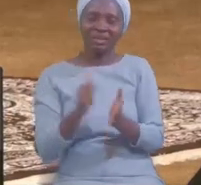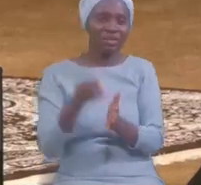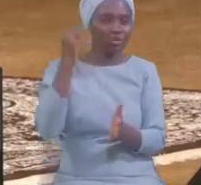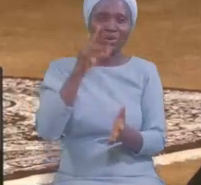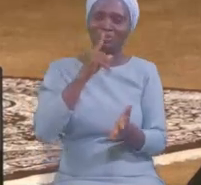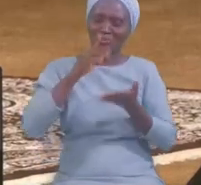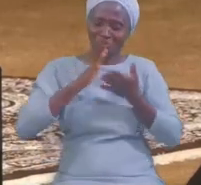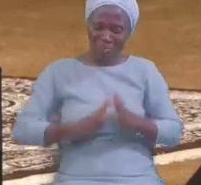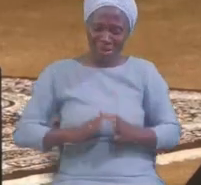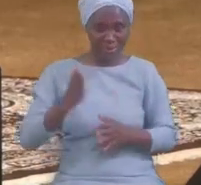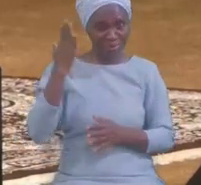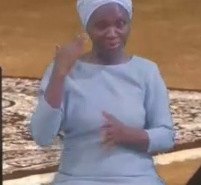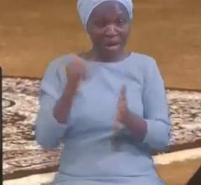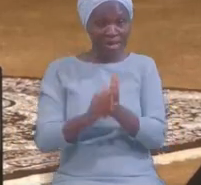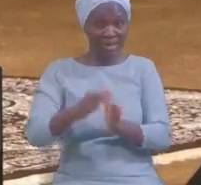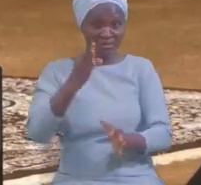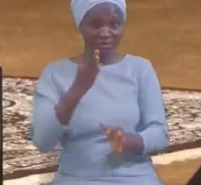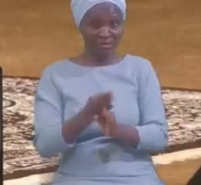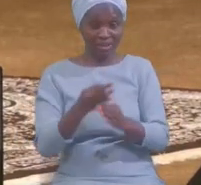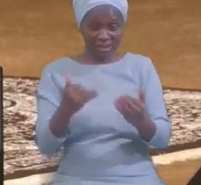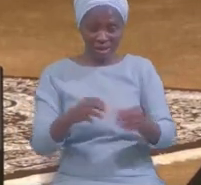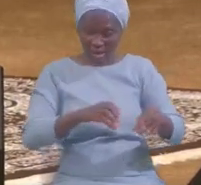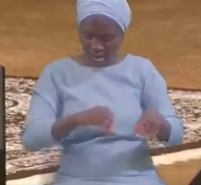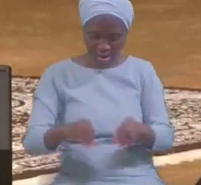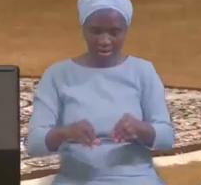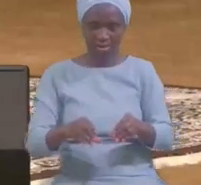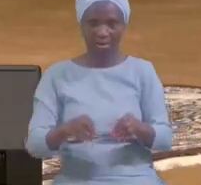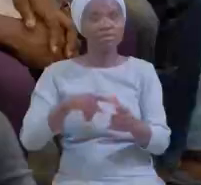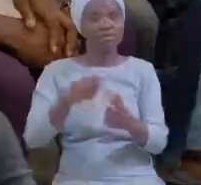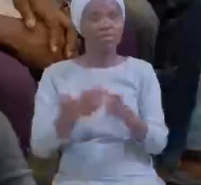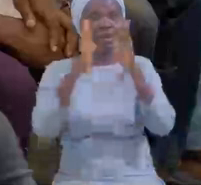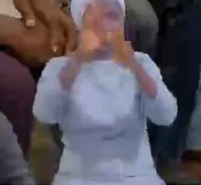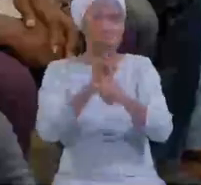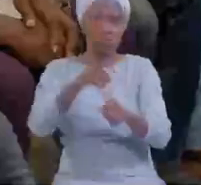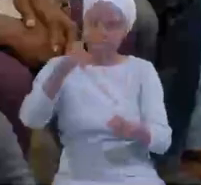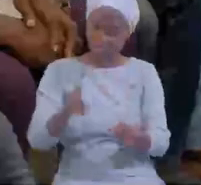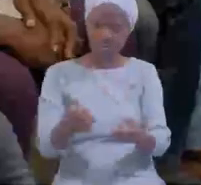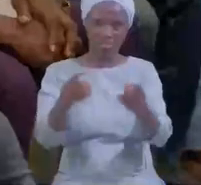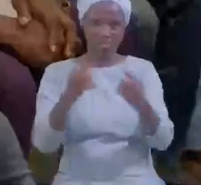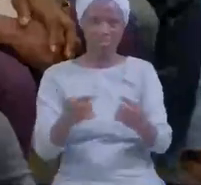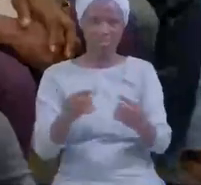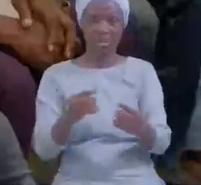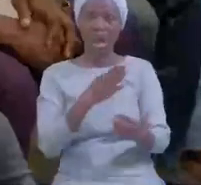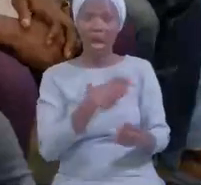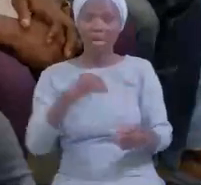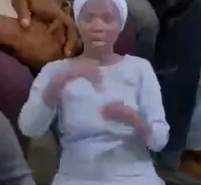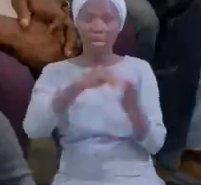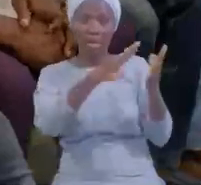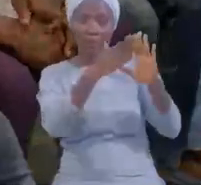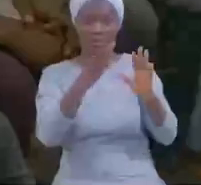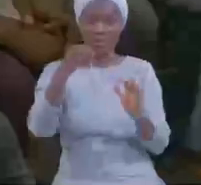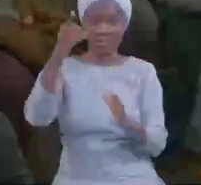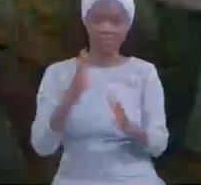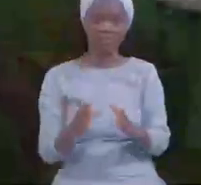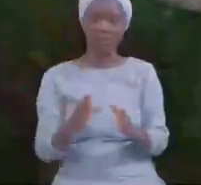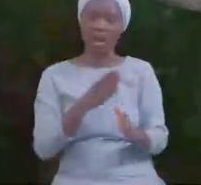foi activée, le miracle doit se produire. Et en présence de Dieu, comme vous venez, nous